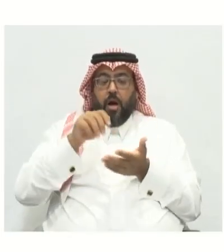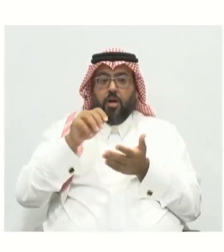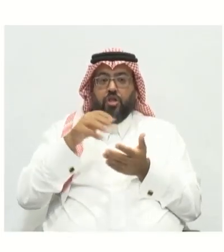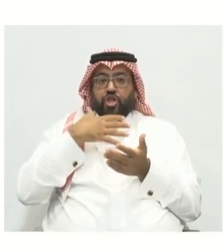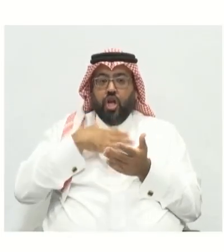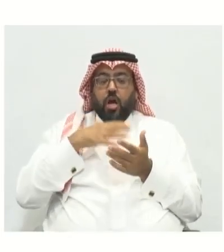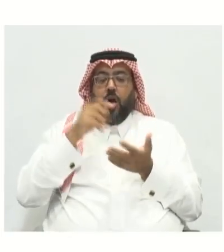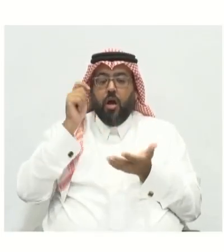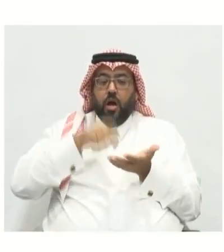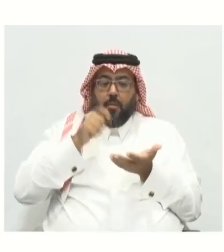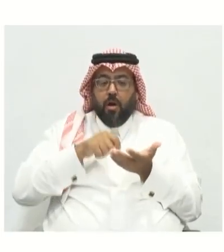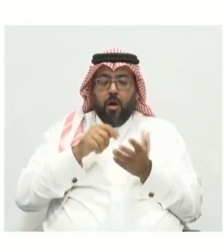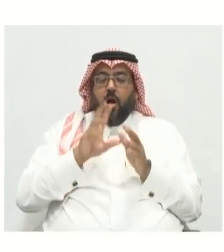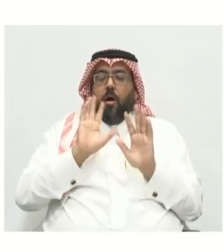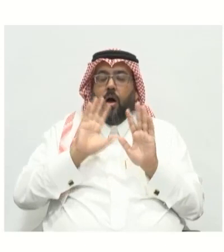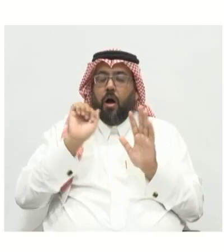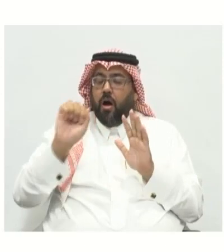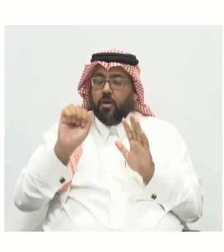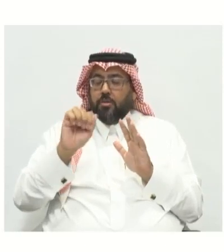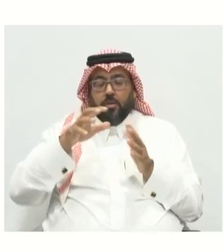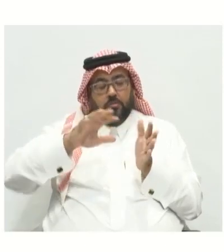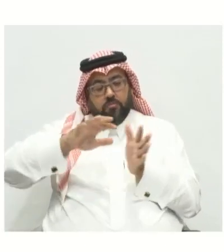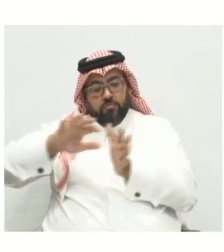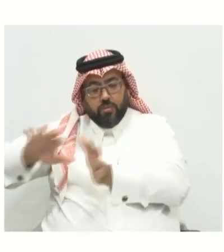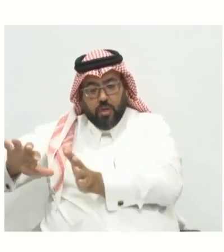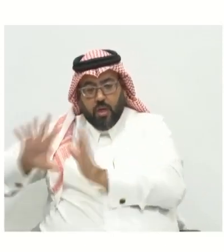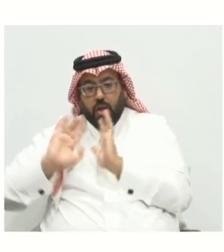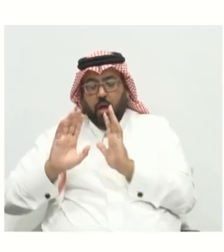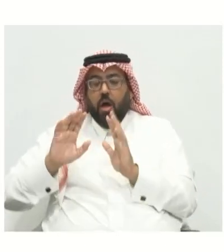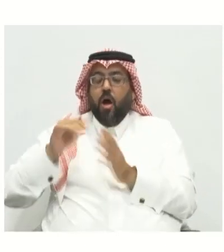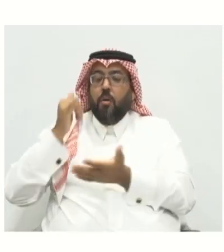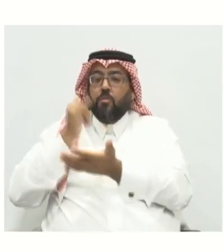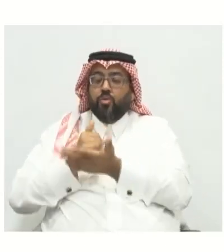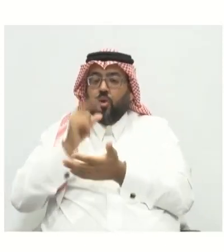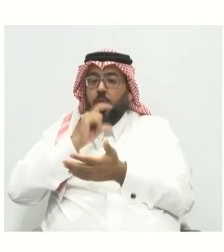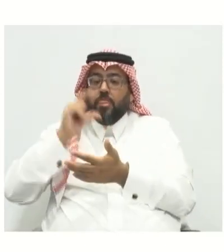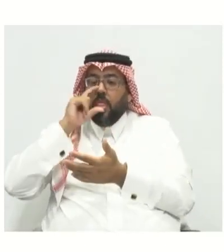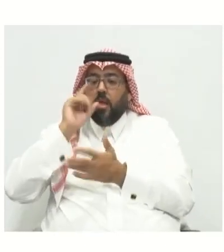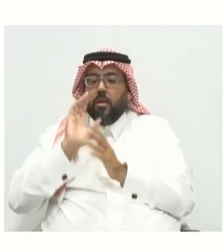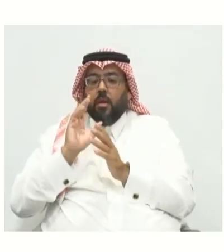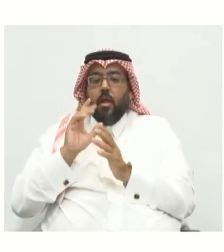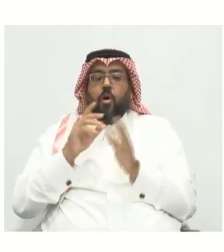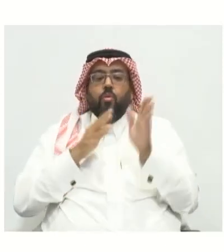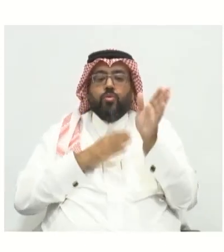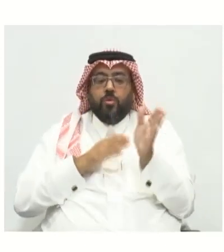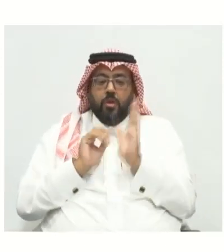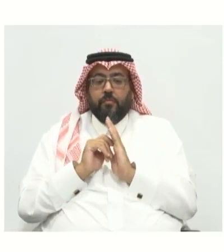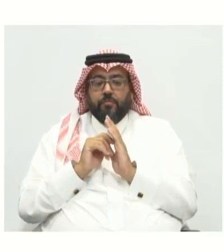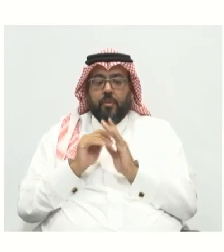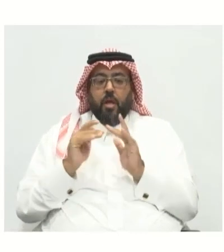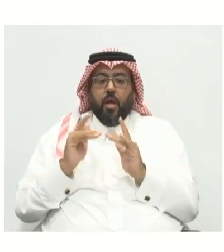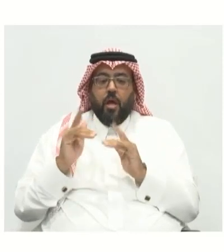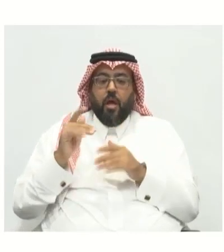غير سلطان الشريعه الاسلاميه بما تتالف هذه السلطه تتالف السلطه القضائيه من المجلس الاعلى